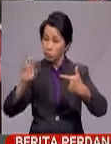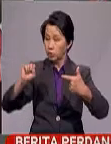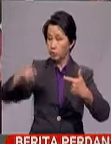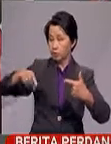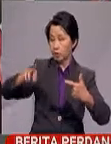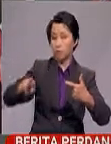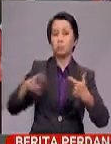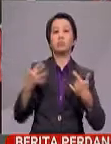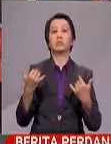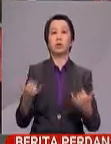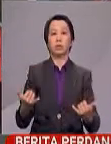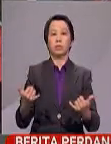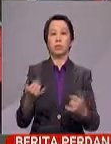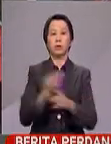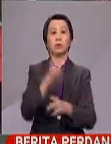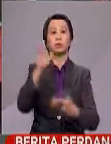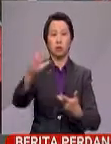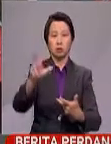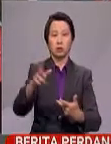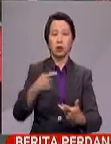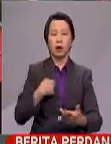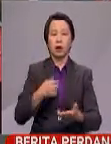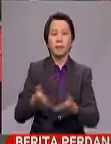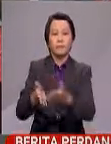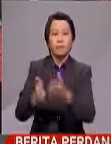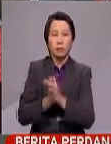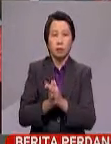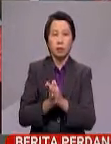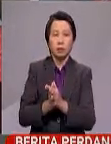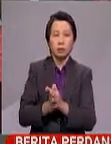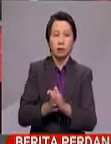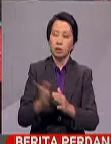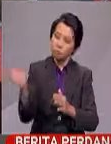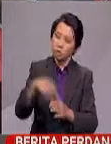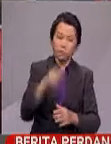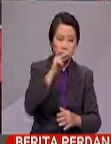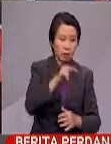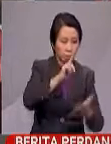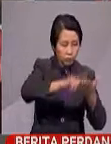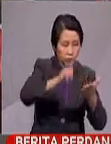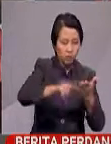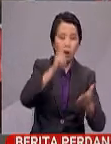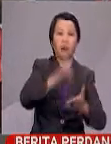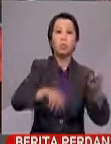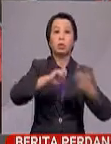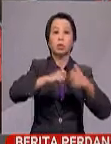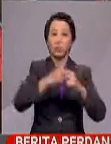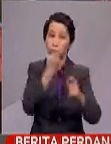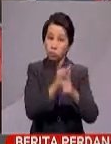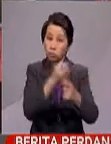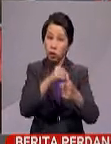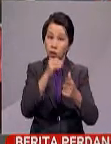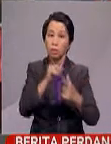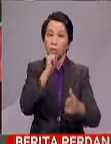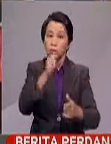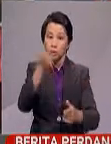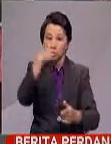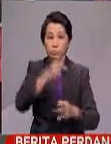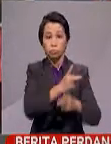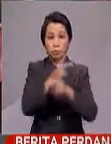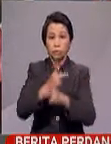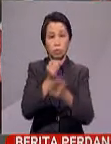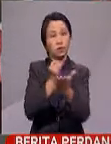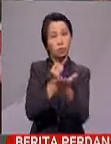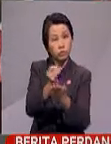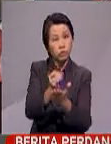lah. Saya minta supaya buat tengok apa masalah betul atau tidak. Kerana ini penting untuk menjaga integriti